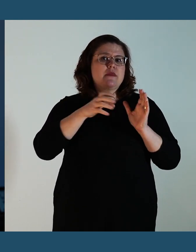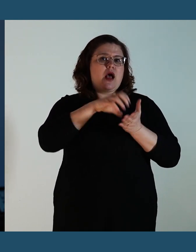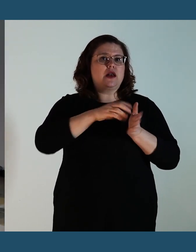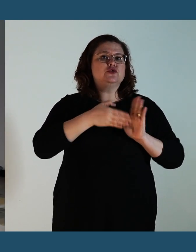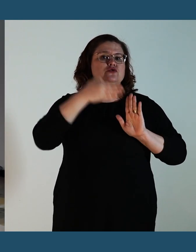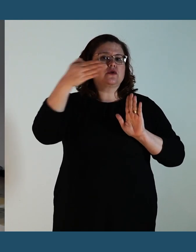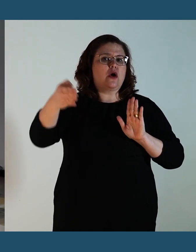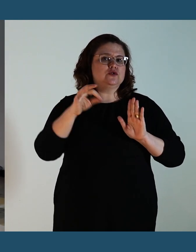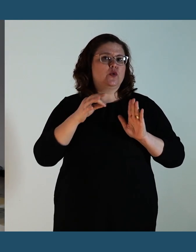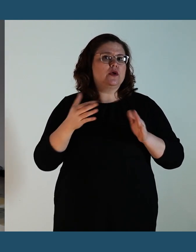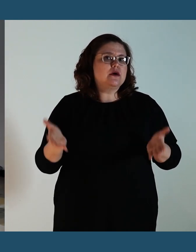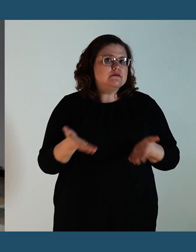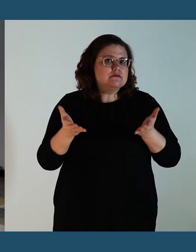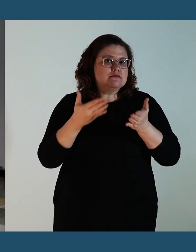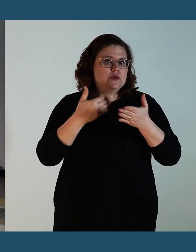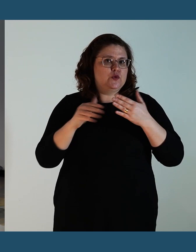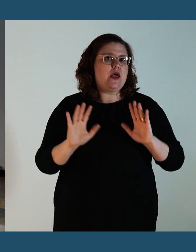hallituskaudella.